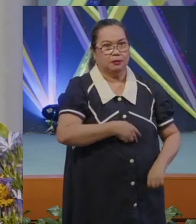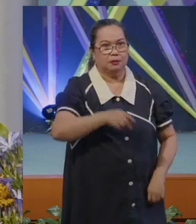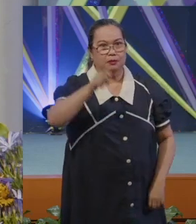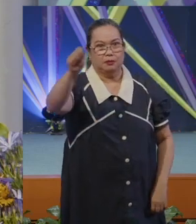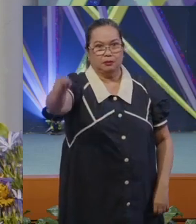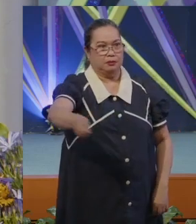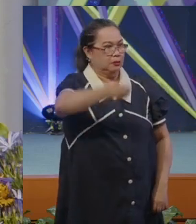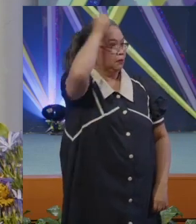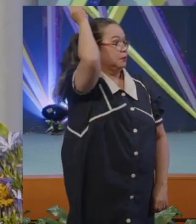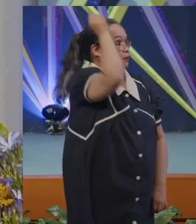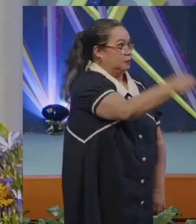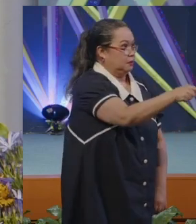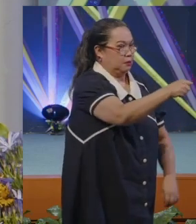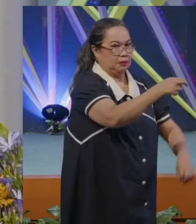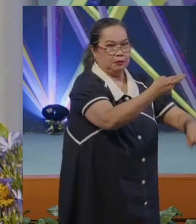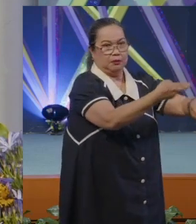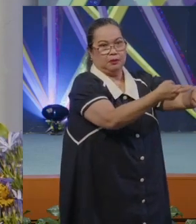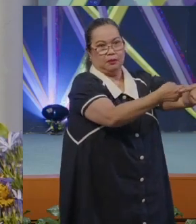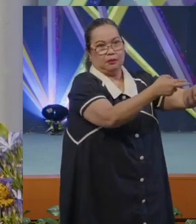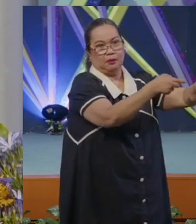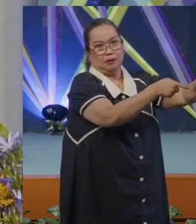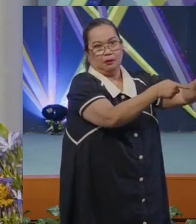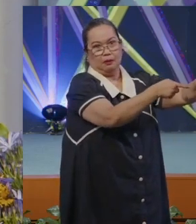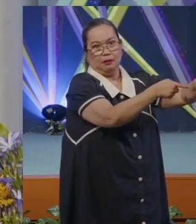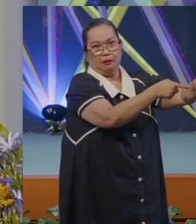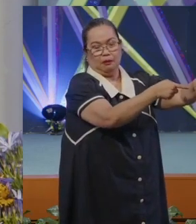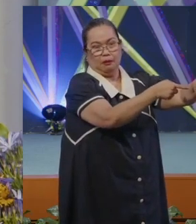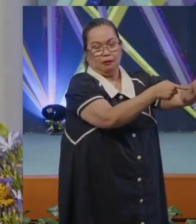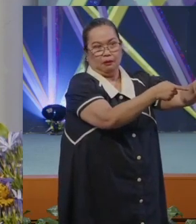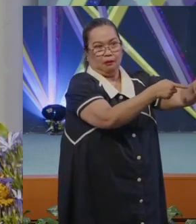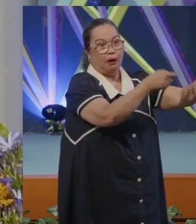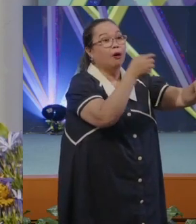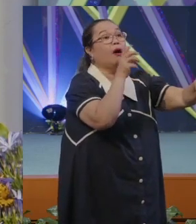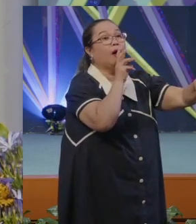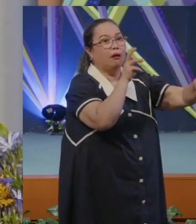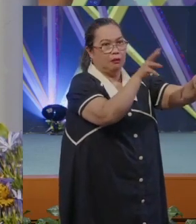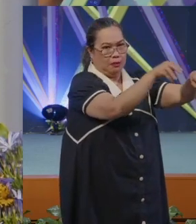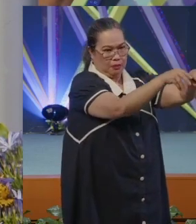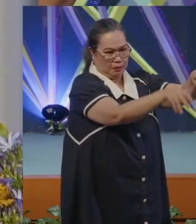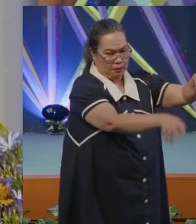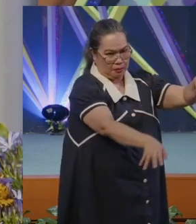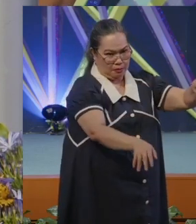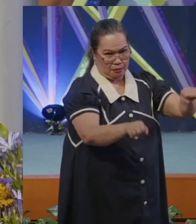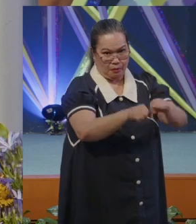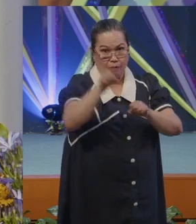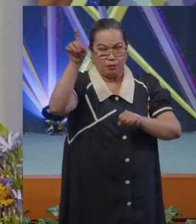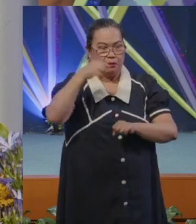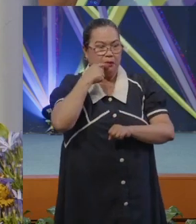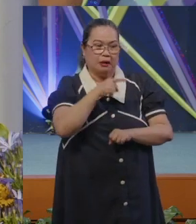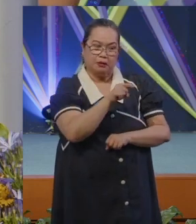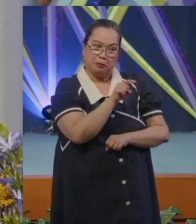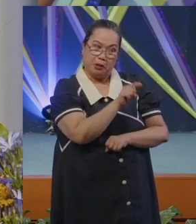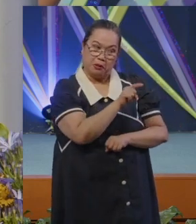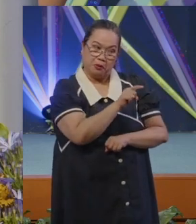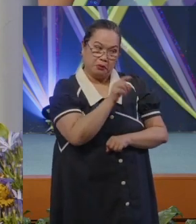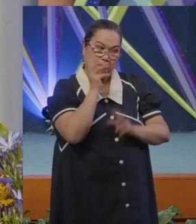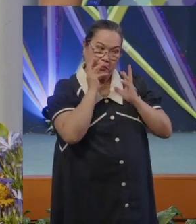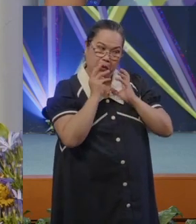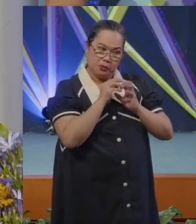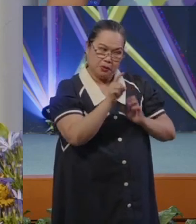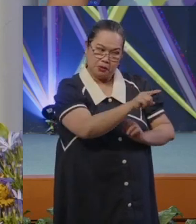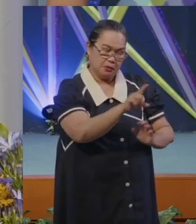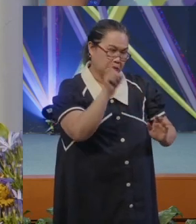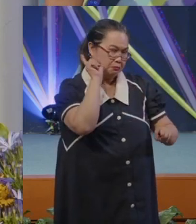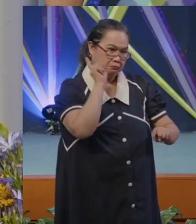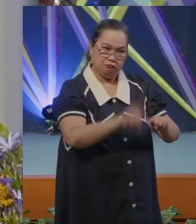niya ng kanyang staff yung bato. At dahil doon, hindi siya nakapasok sa lupang pangako.